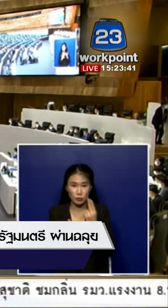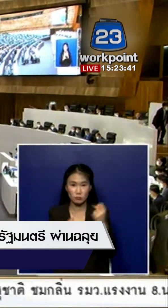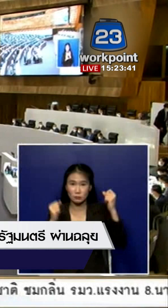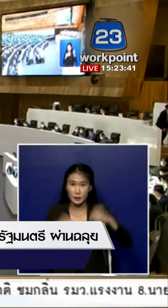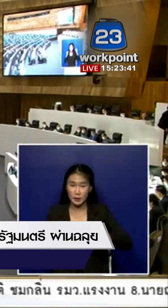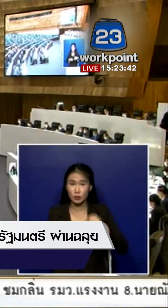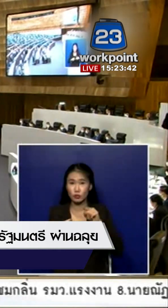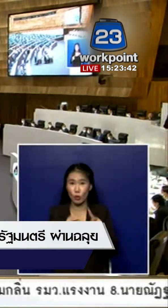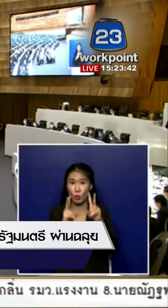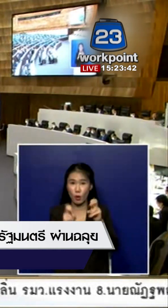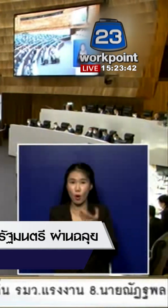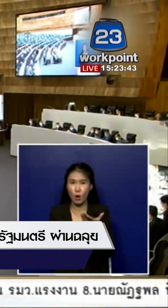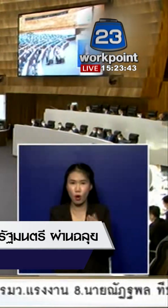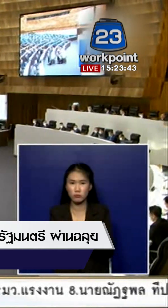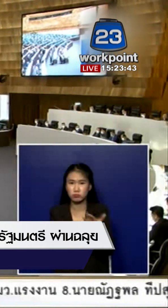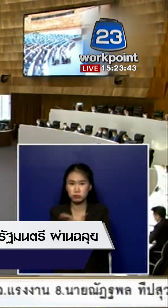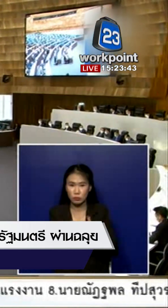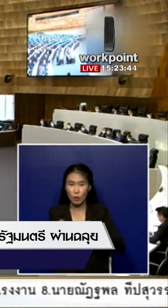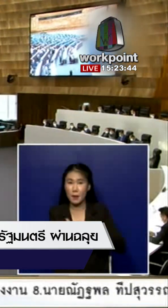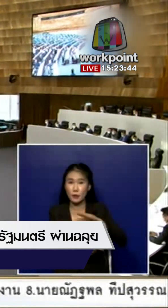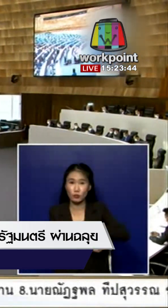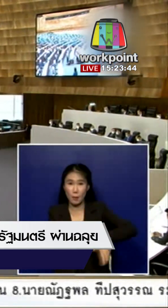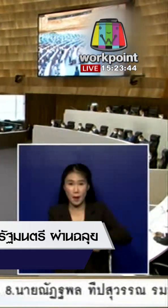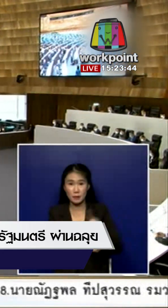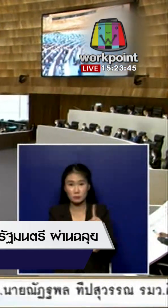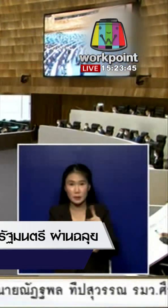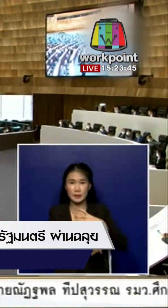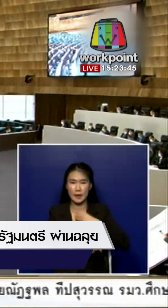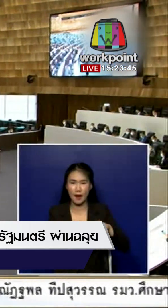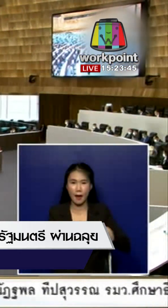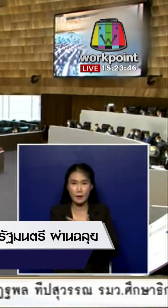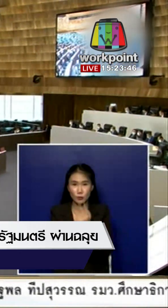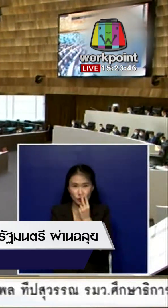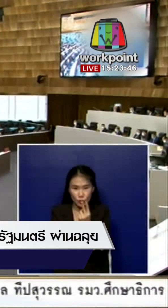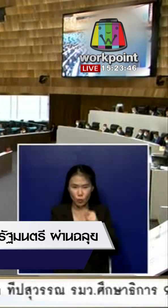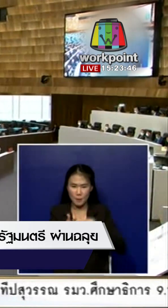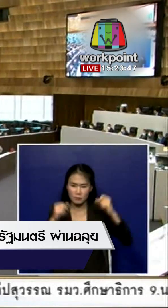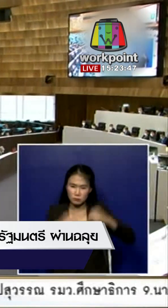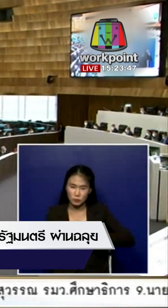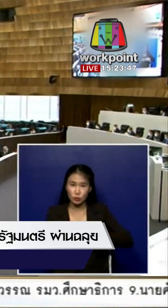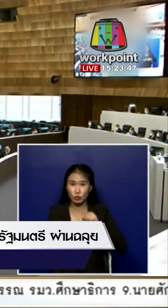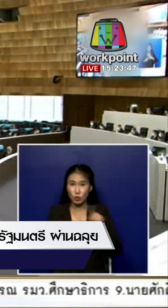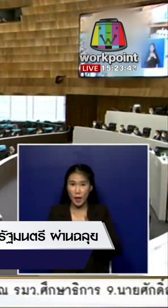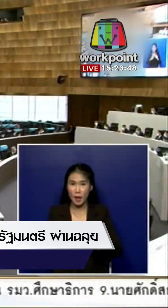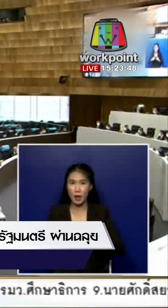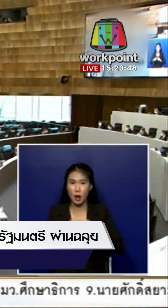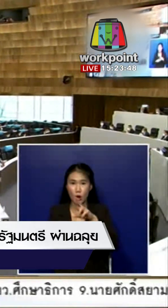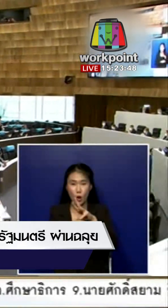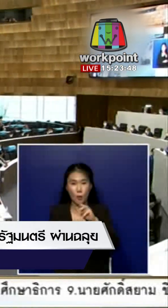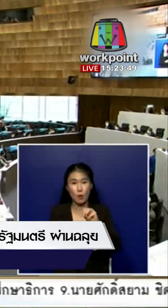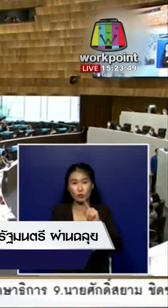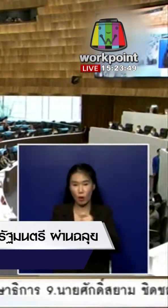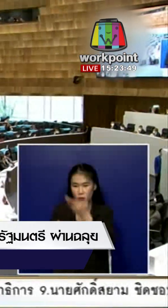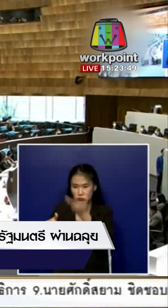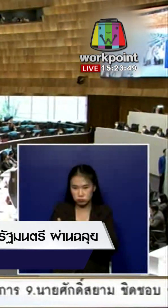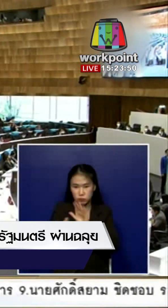ทั้งหมดวันนี้สมาชิก487คนจะต้องมีคะแนนเสียงเกินกึ่งหนึ่งก็คือเกิน